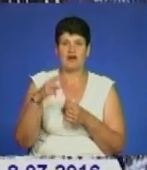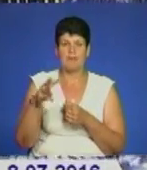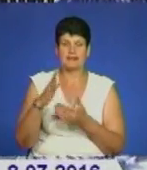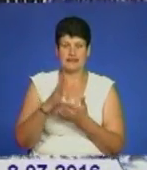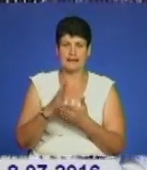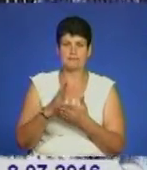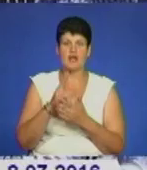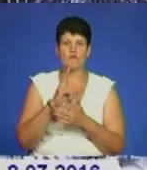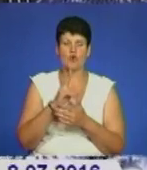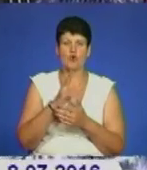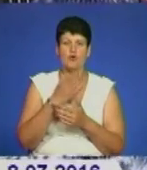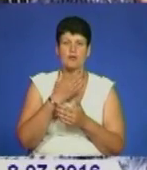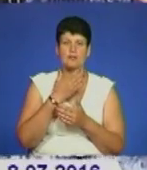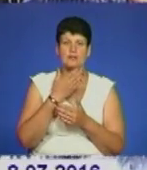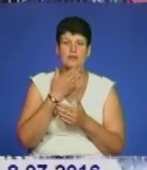кого нема,